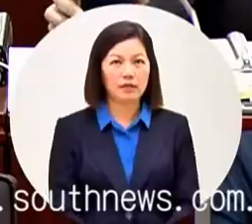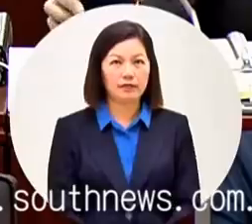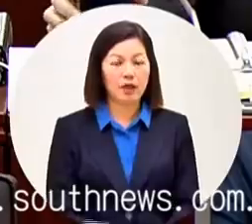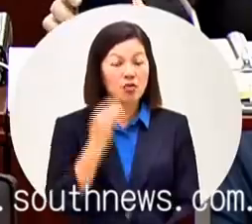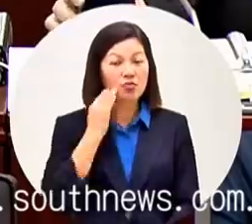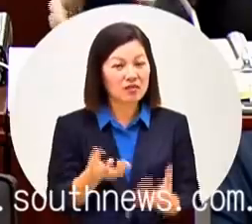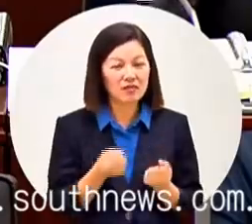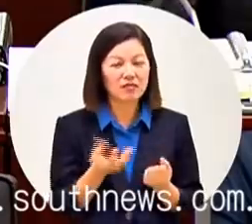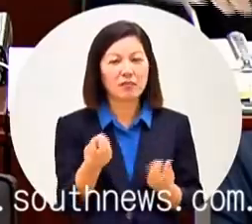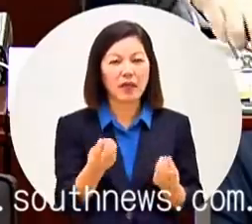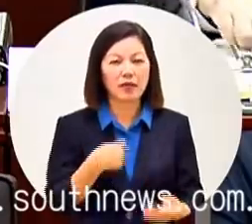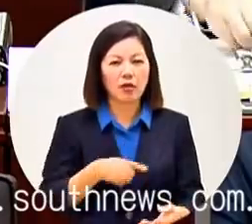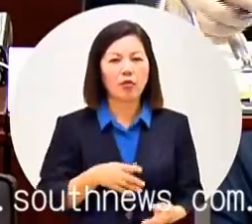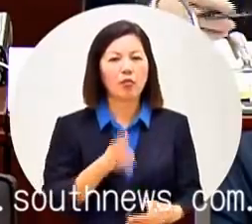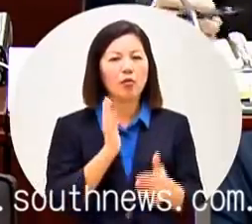止。